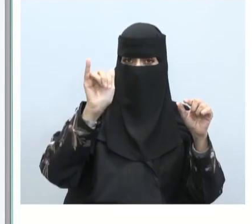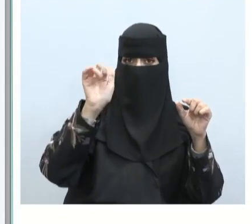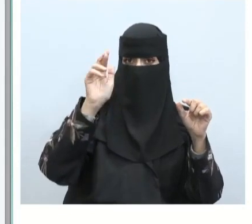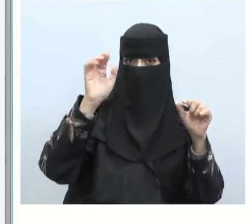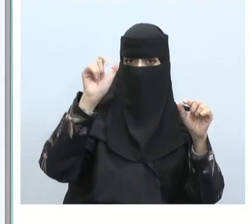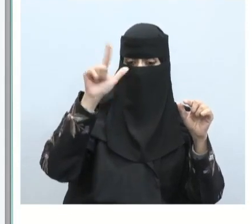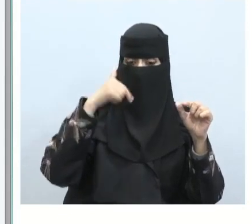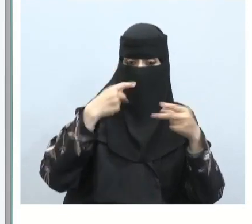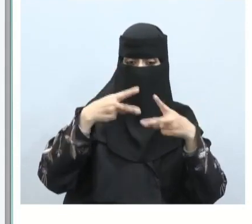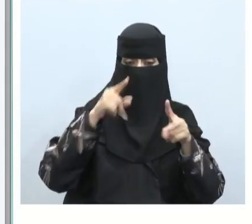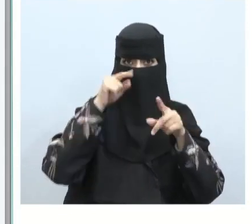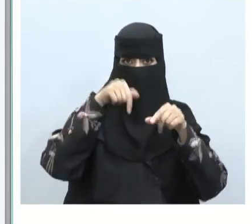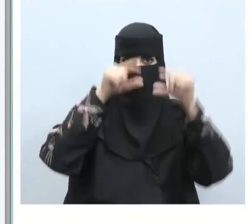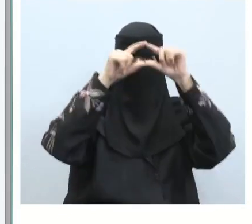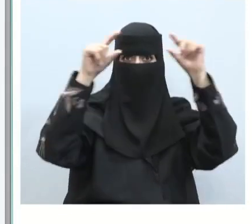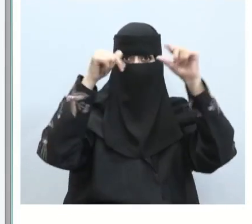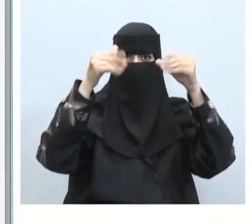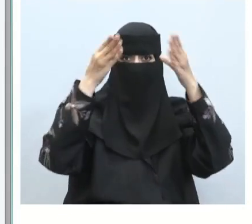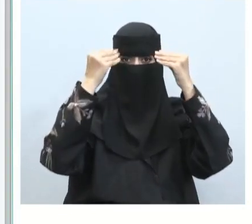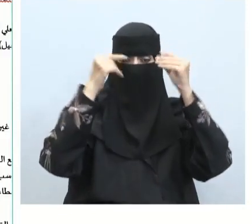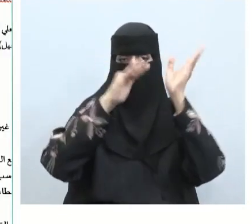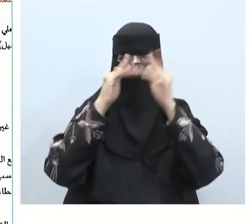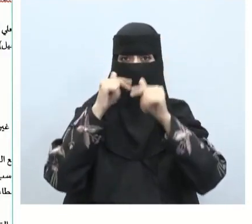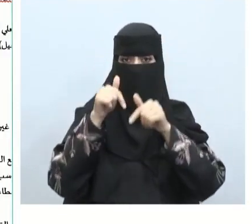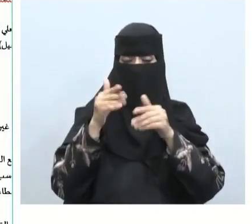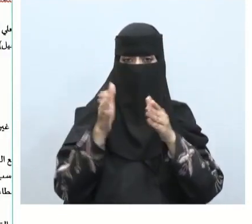هذا المستند والاطلاع على البيانات الموجوده